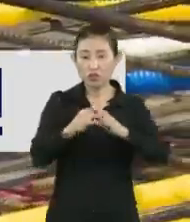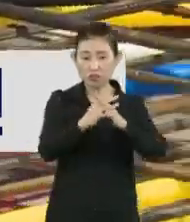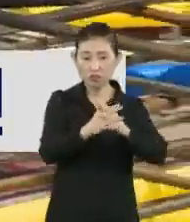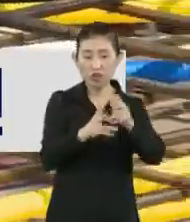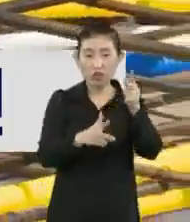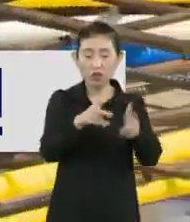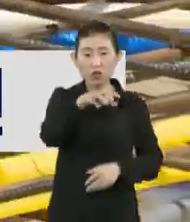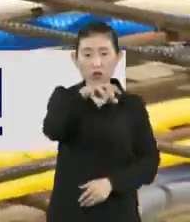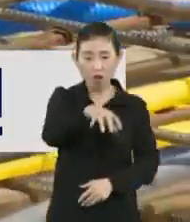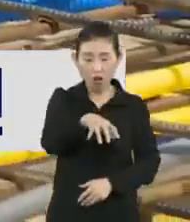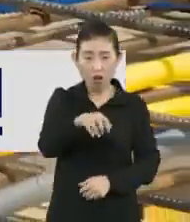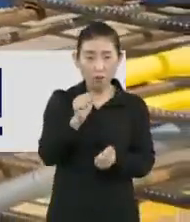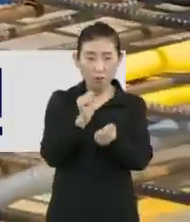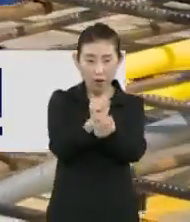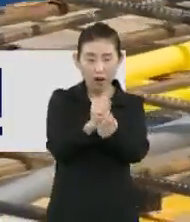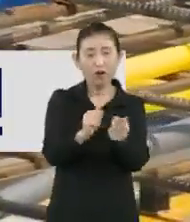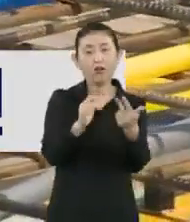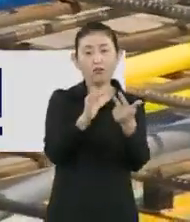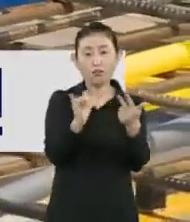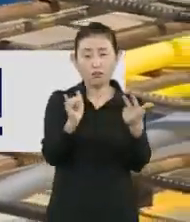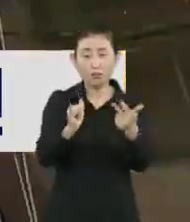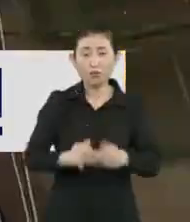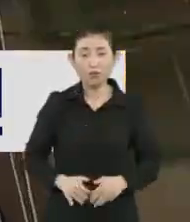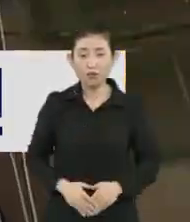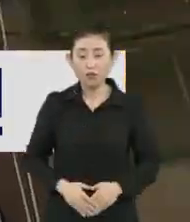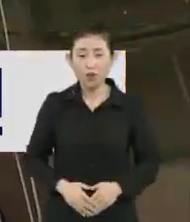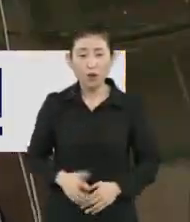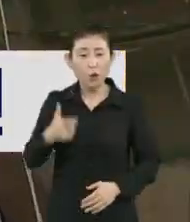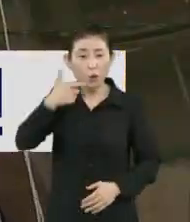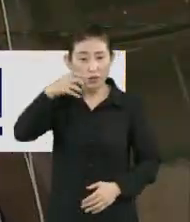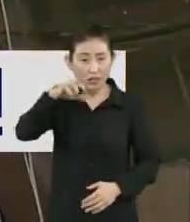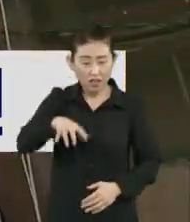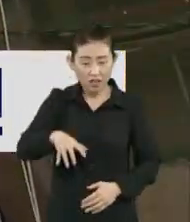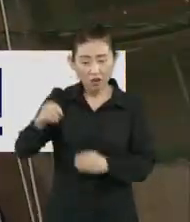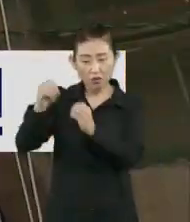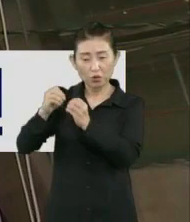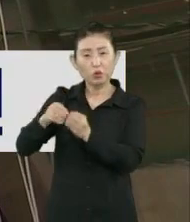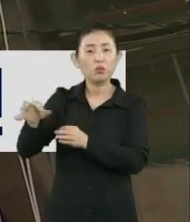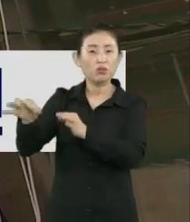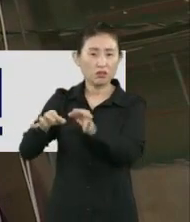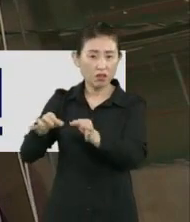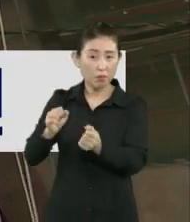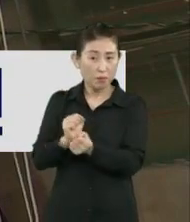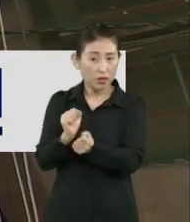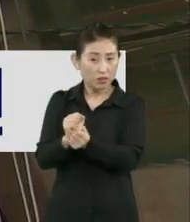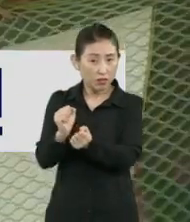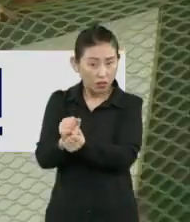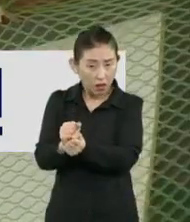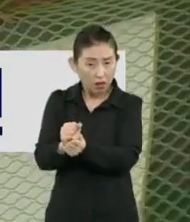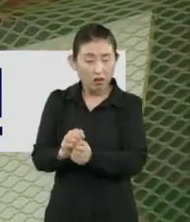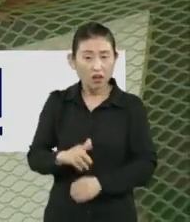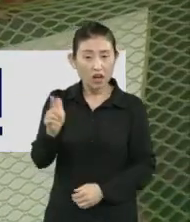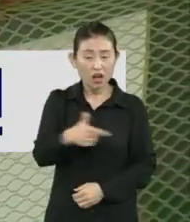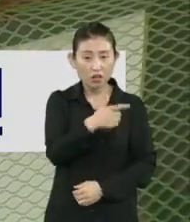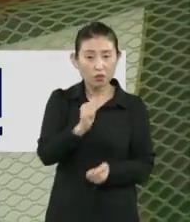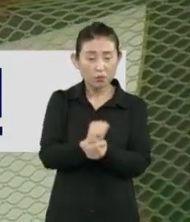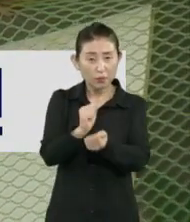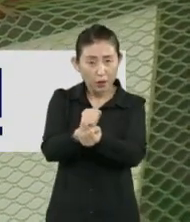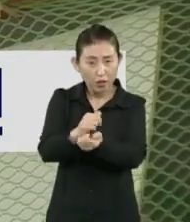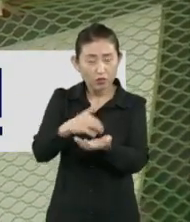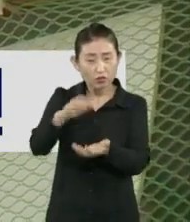건설현장 관련 확진 자가 7명 발생했고 콜센터와 전통시장 등에서 발생한 추가 감염으로 하루 사에